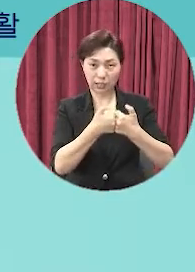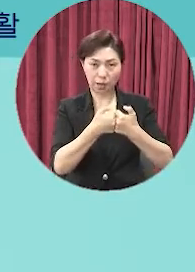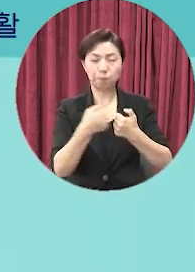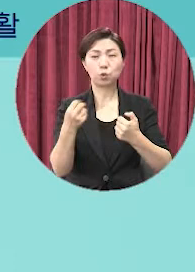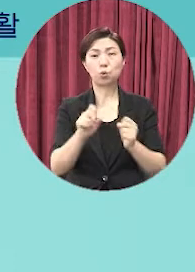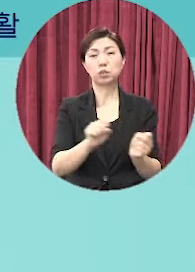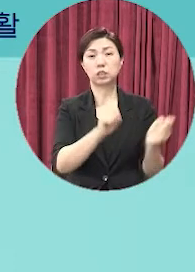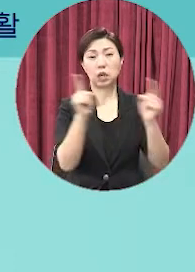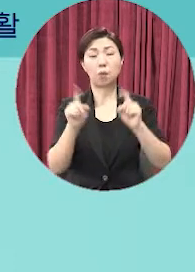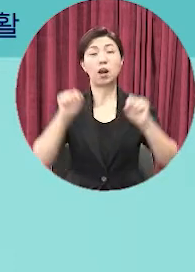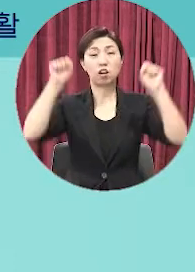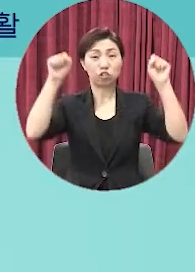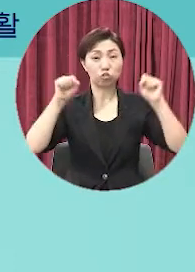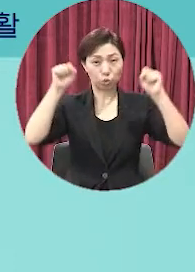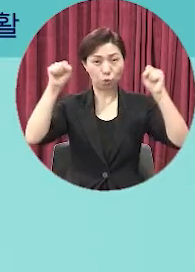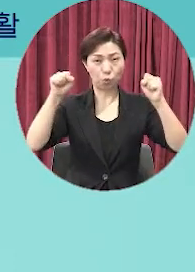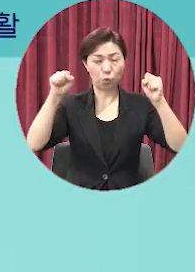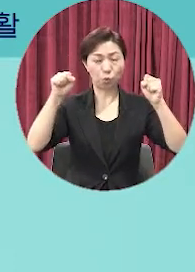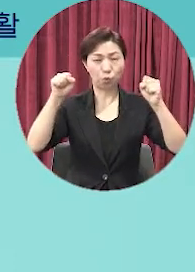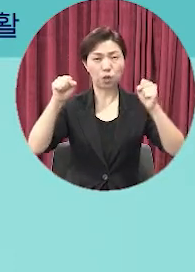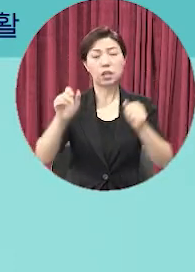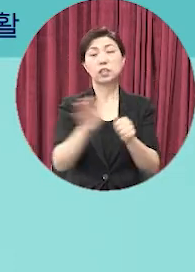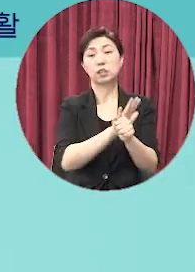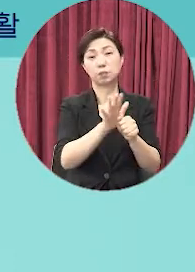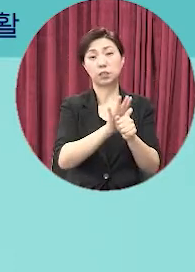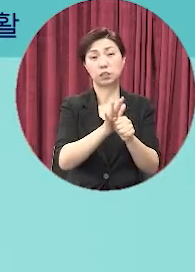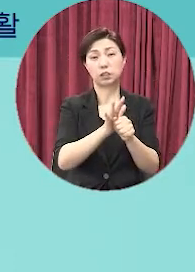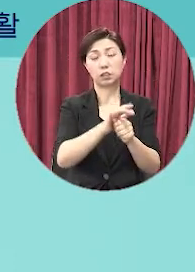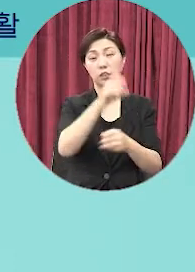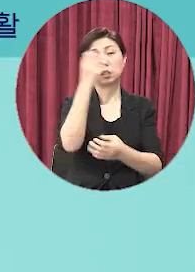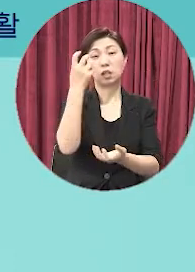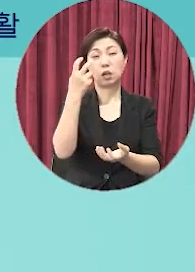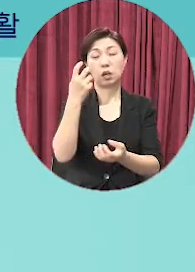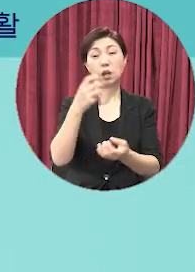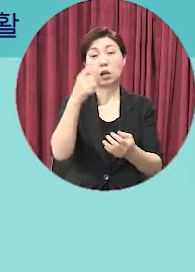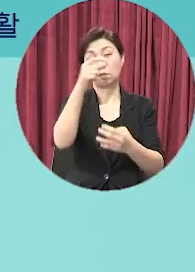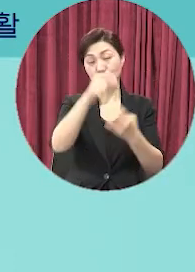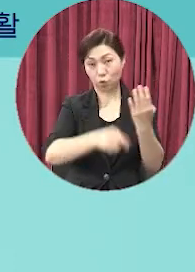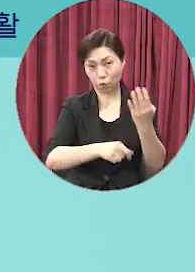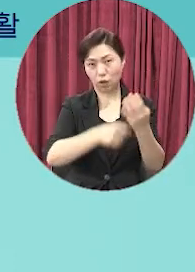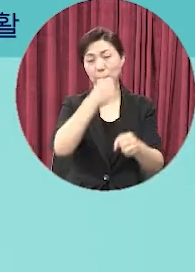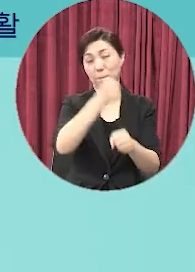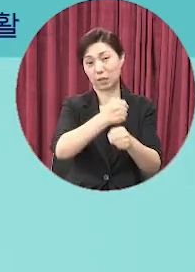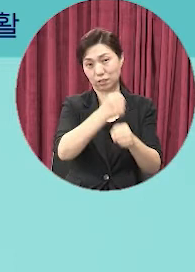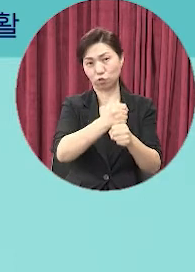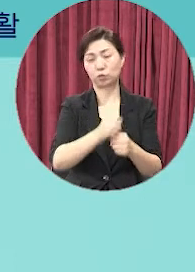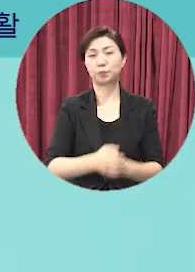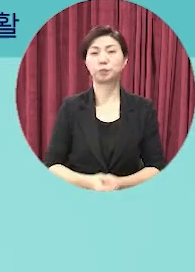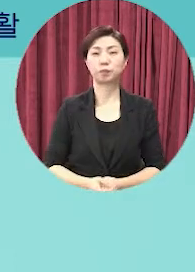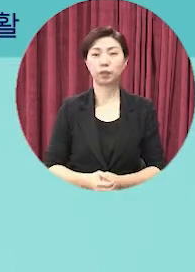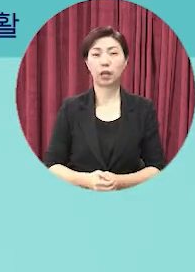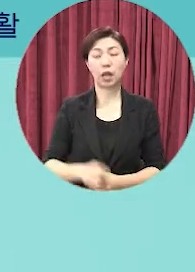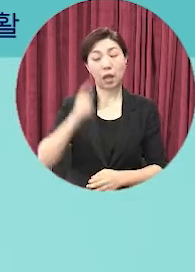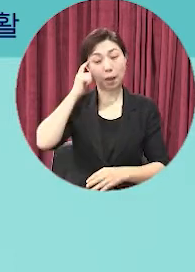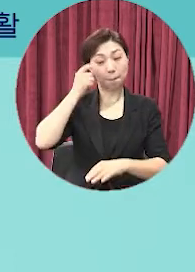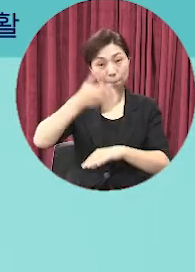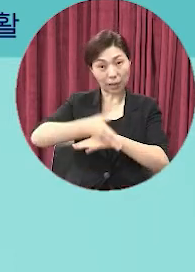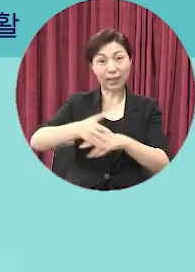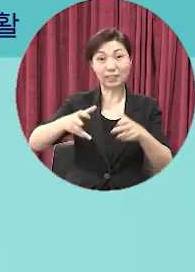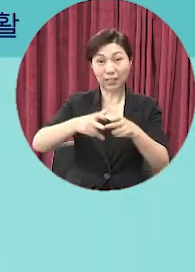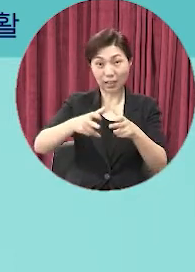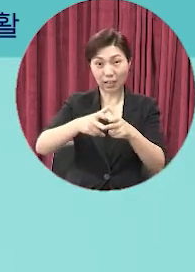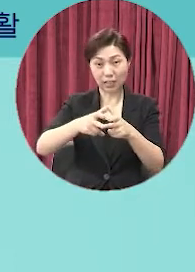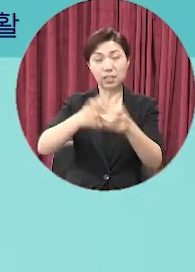교육하는 그런 서비스 제공 지침을 제공을 하고요. 그다음에 장애 유형에 따라서 발달 장애인의 경우에 있어서는